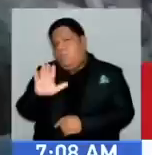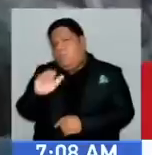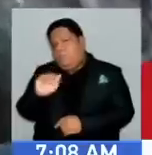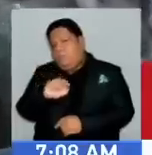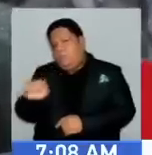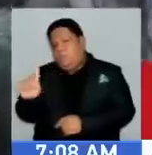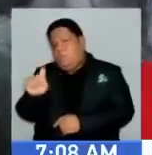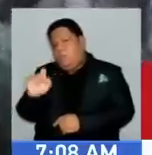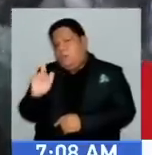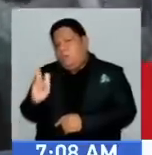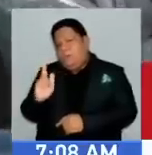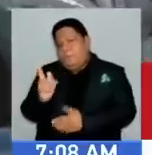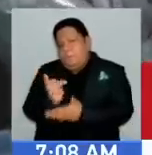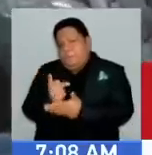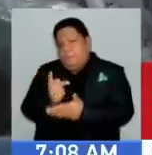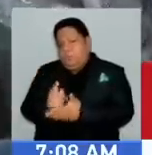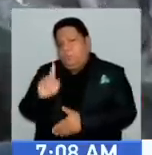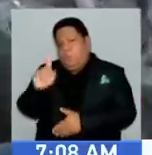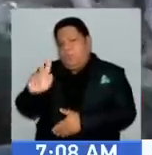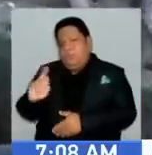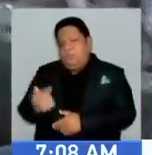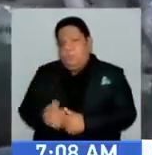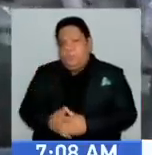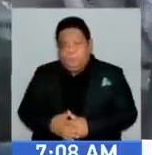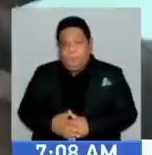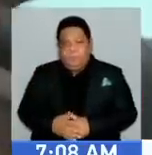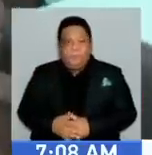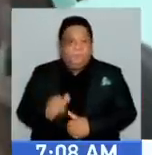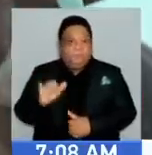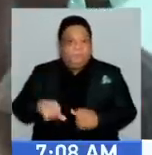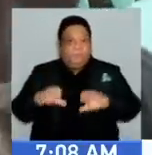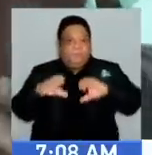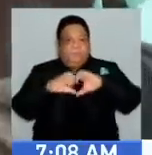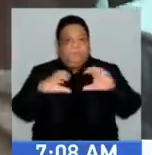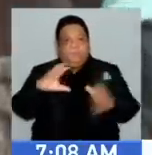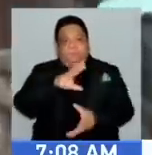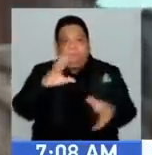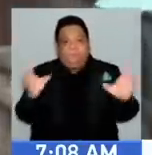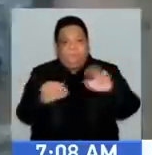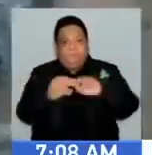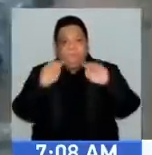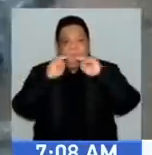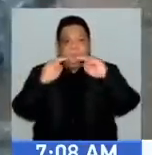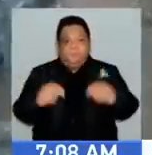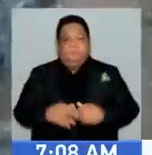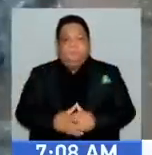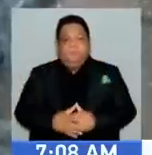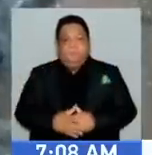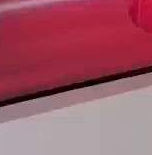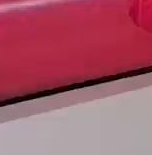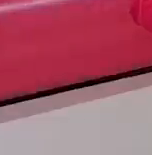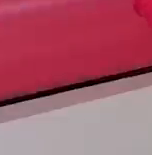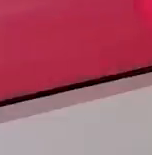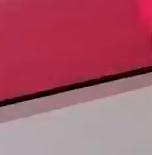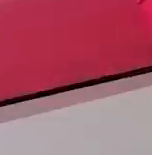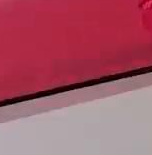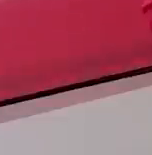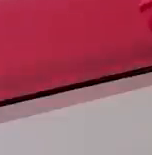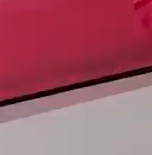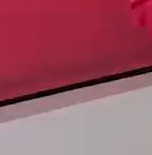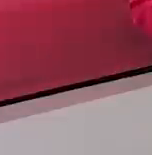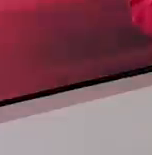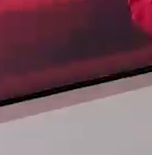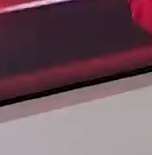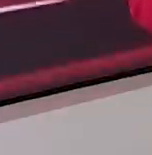kada kilo ito ang unang balita ni kahe para sa GMA integrated news mga